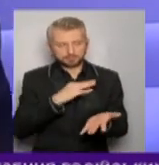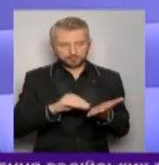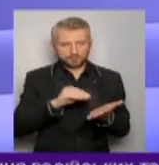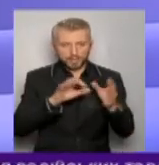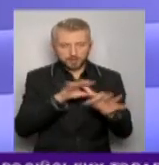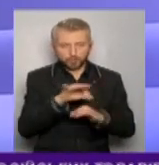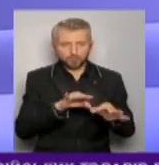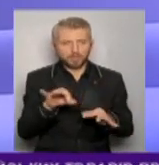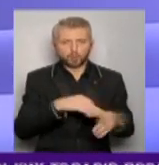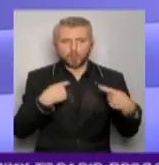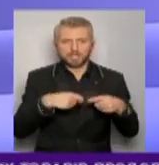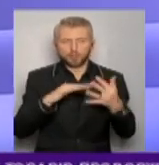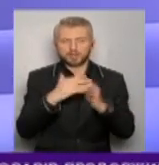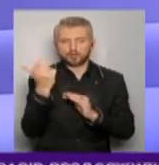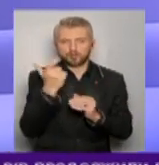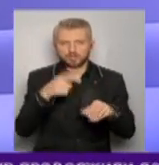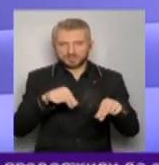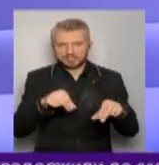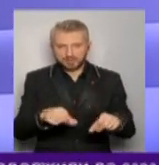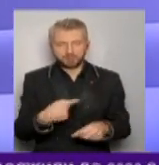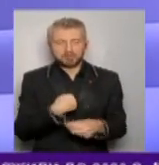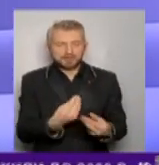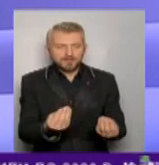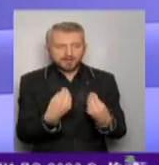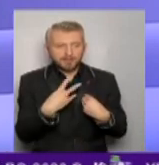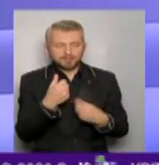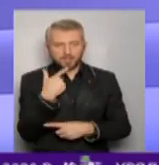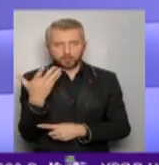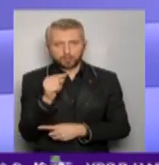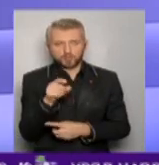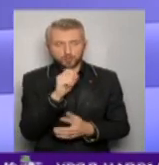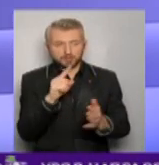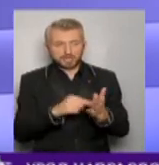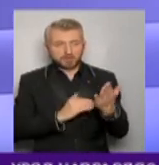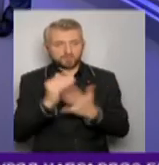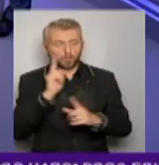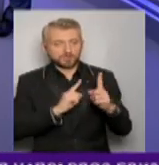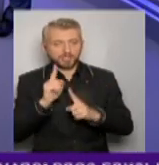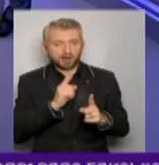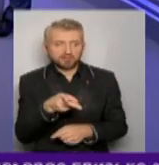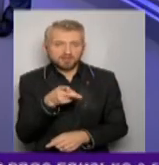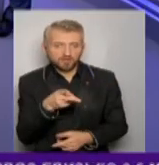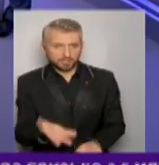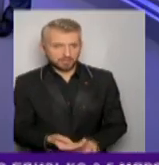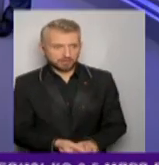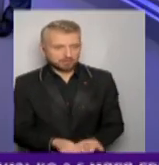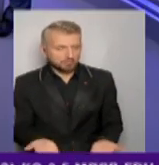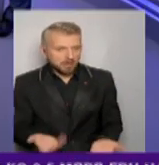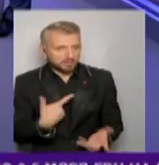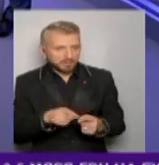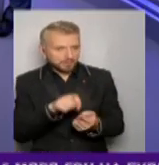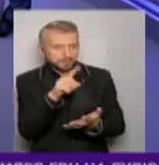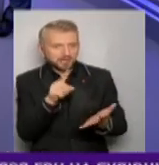про ринок сільськогосподарських земель. Мені дали на доповідь цього запитання у Верховній Раді 2 хвилини. Тобто це питання,